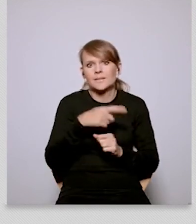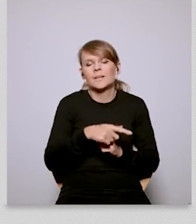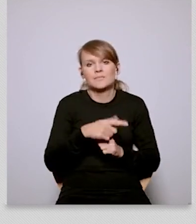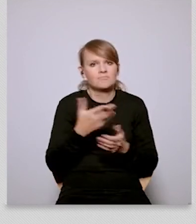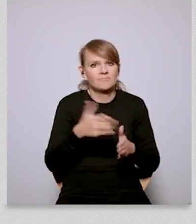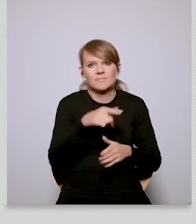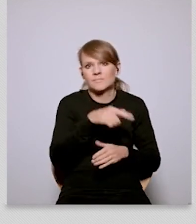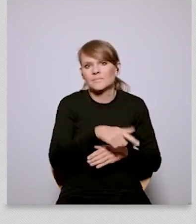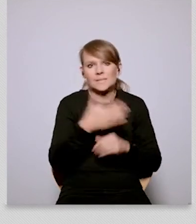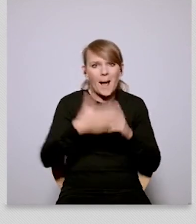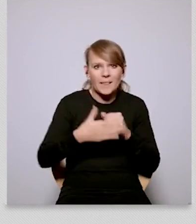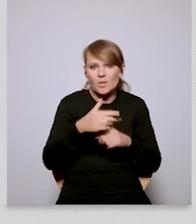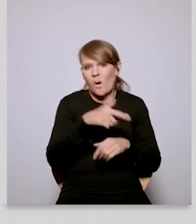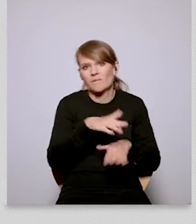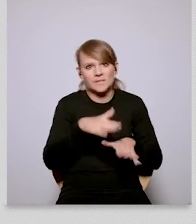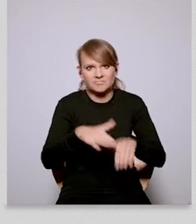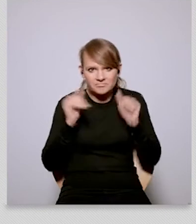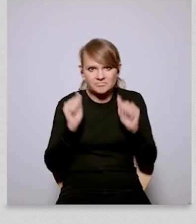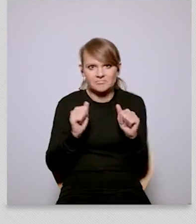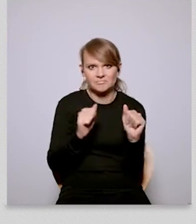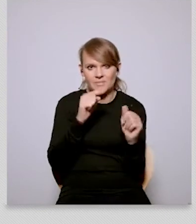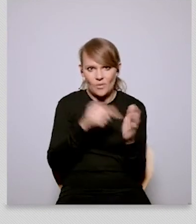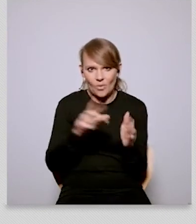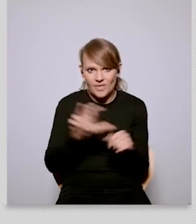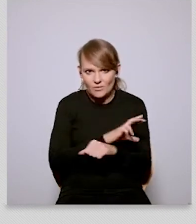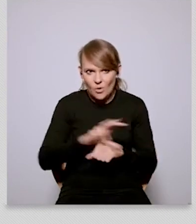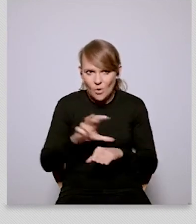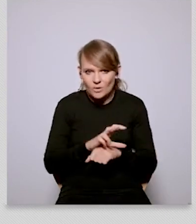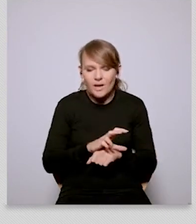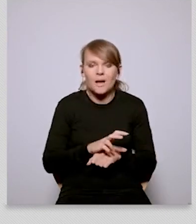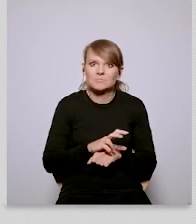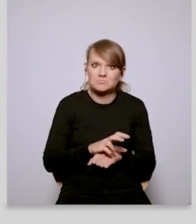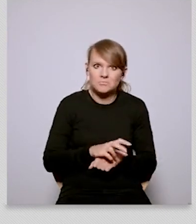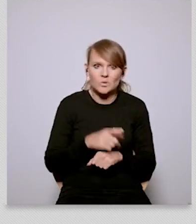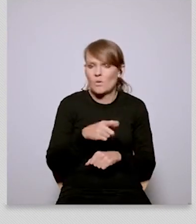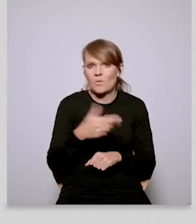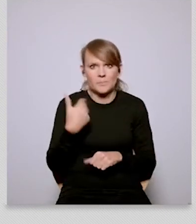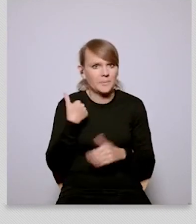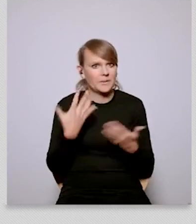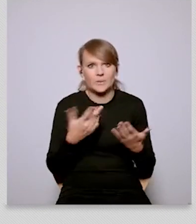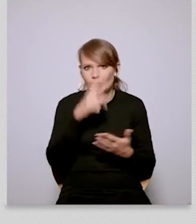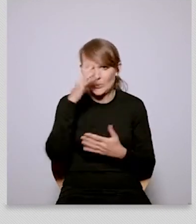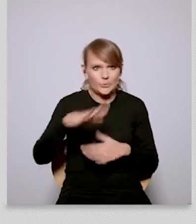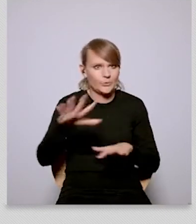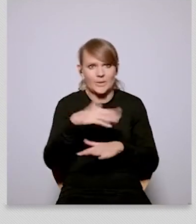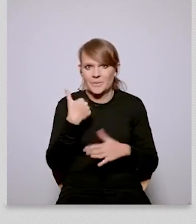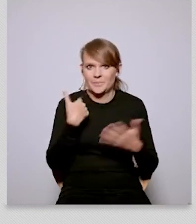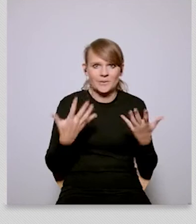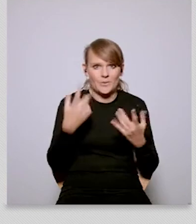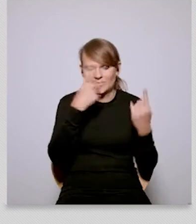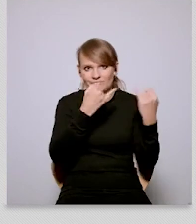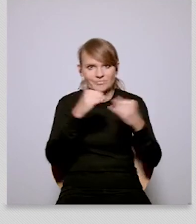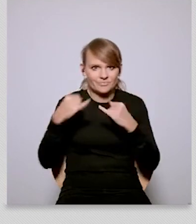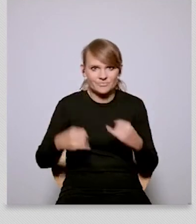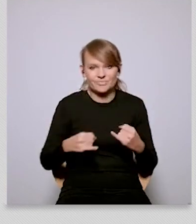wycofanie się właśnie z tych rozwiązań technologicznych no to to było czymś co bardzo dzieliło opinię publiczną ale to każdy